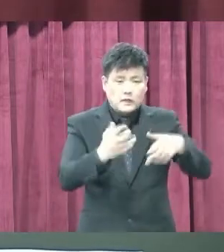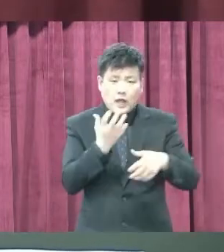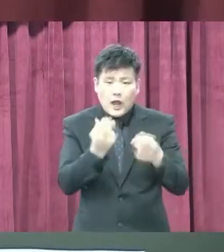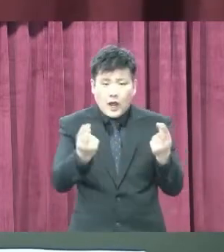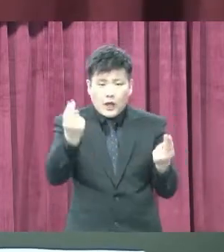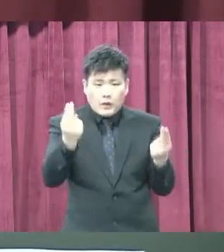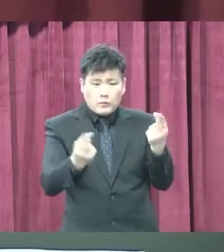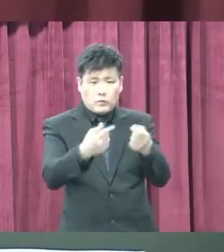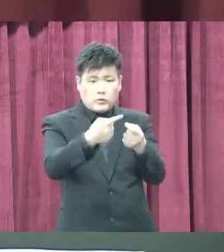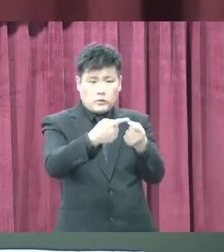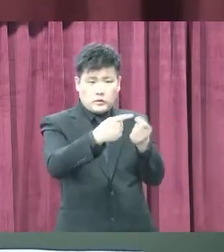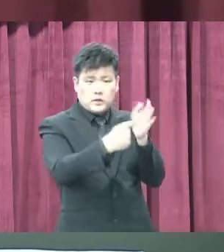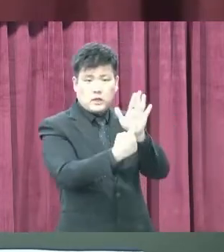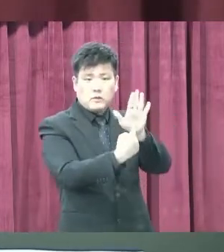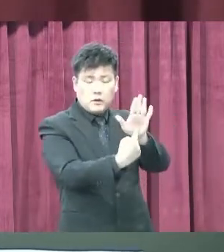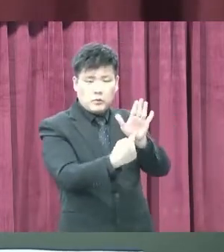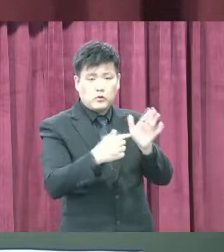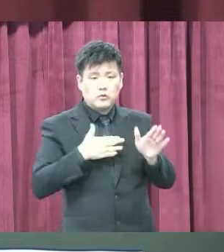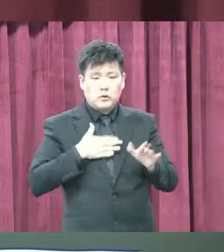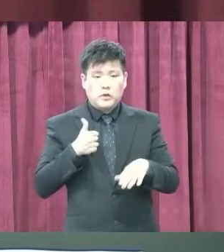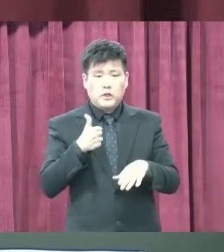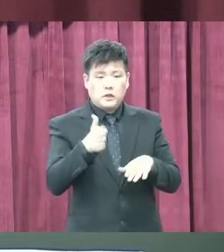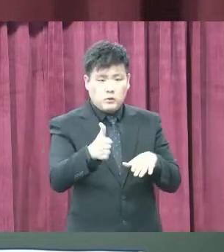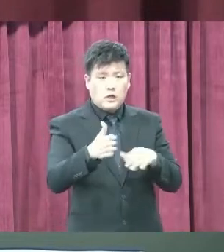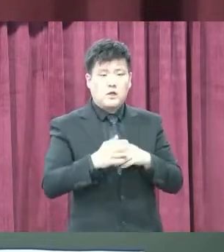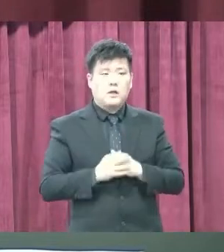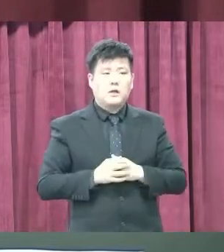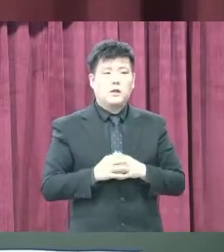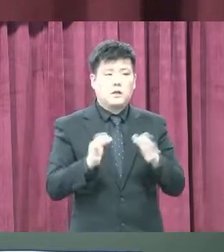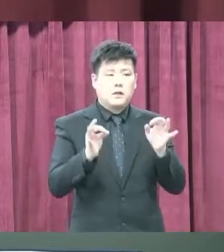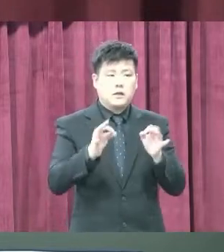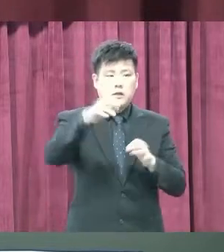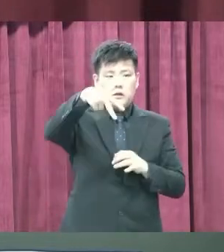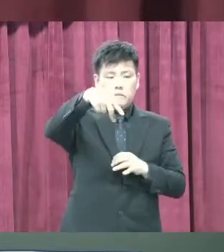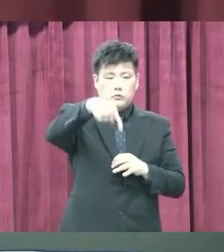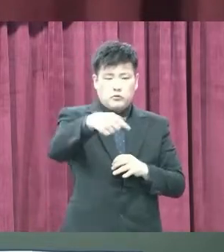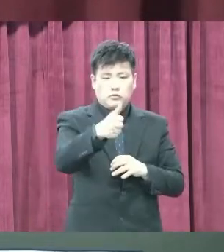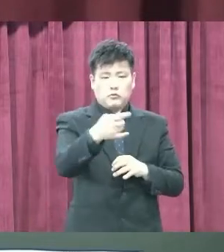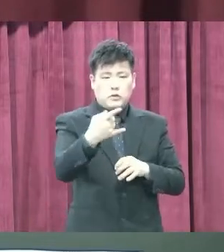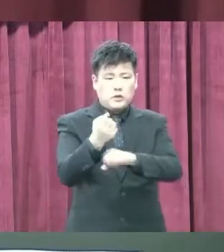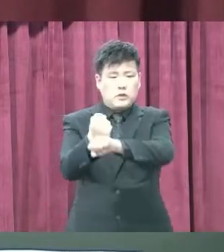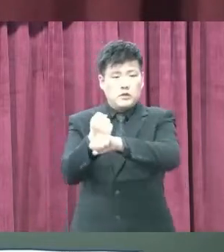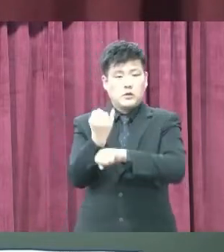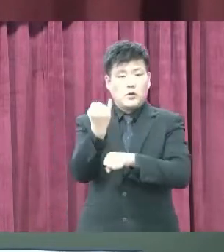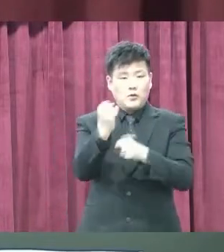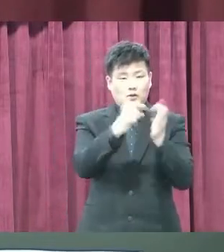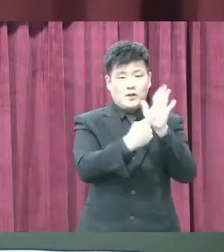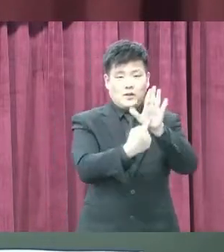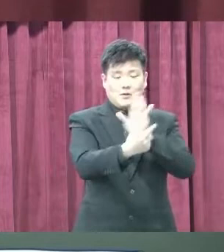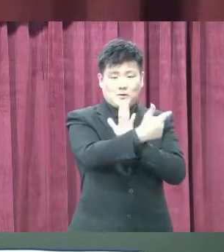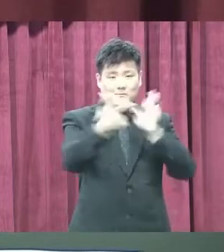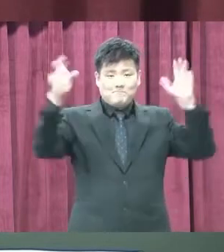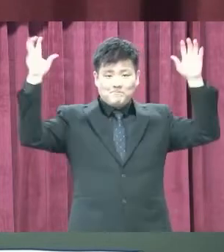첫 번째 발표는 저희과 건강보건연구과의 김주희 연구원이 발표를 하도록 하겠습니다. 예, 큰 박수로 환영해